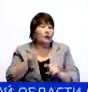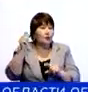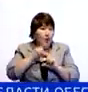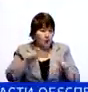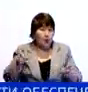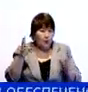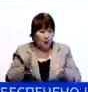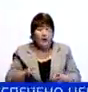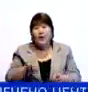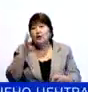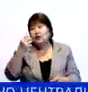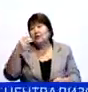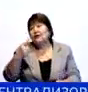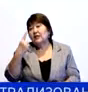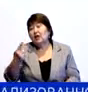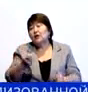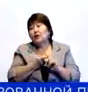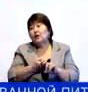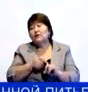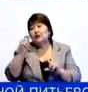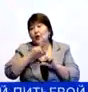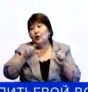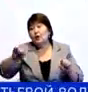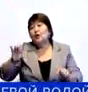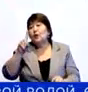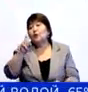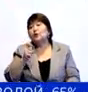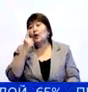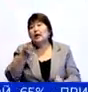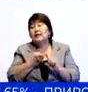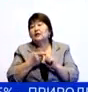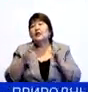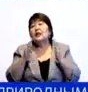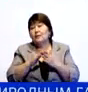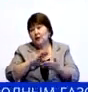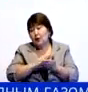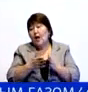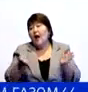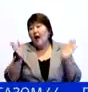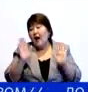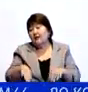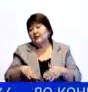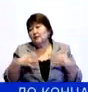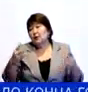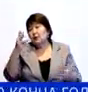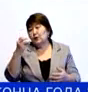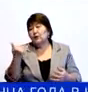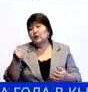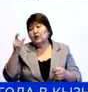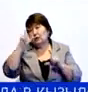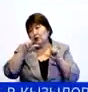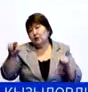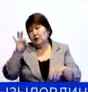школе из 421 инфицированного школьника только 101 совратились домашних условиях остальные свыше 300 стенах